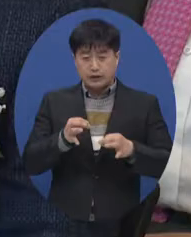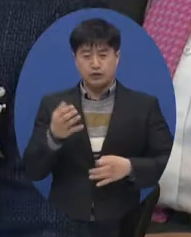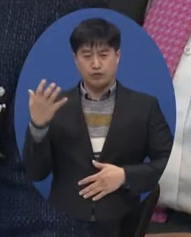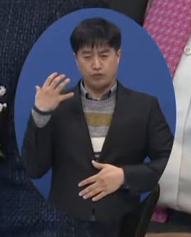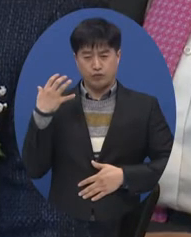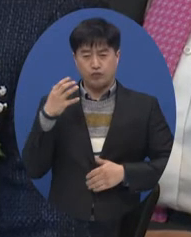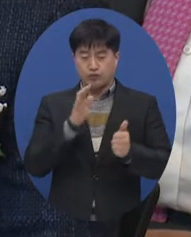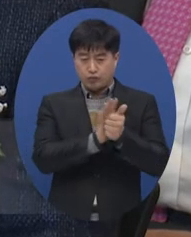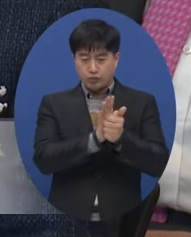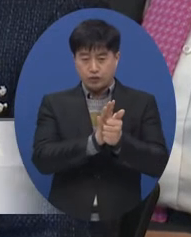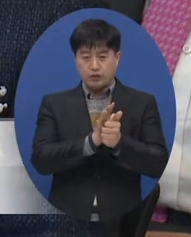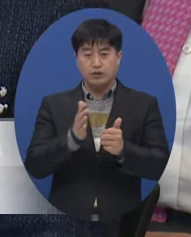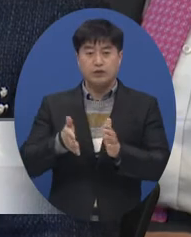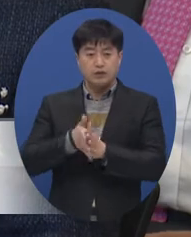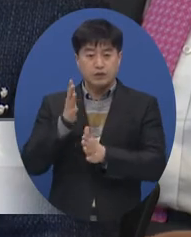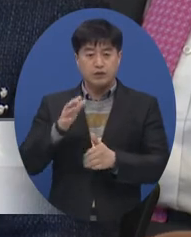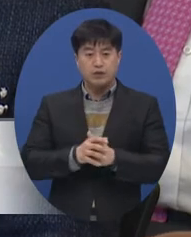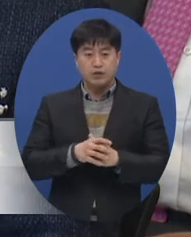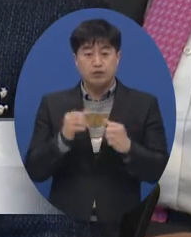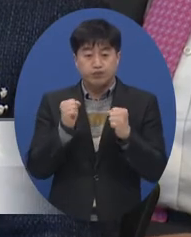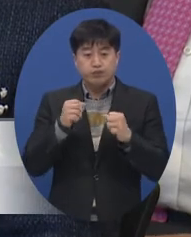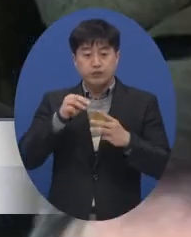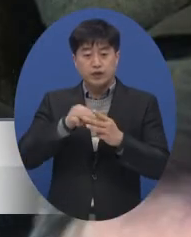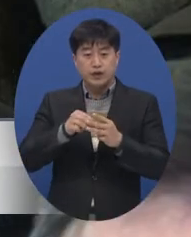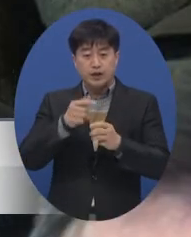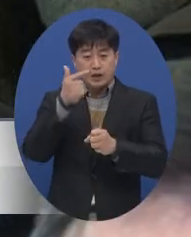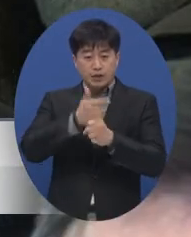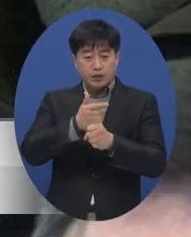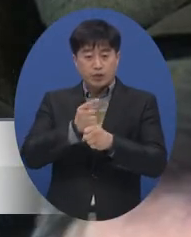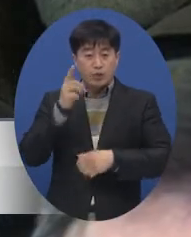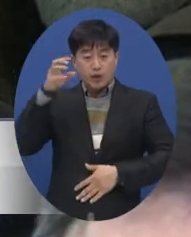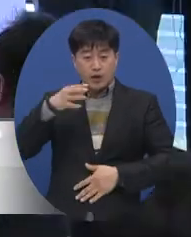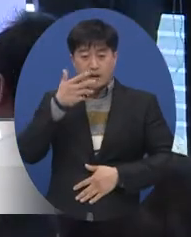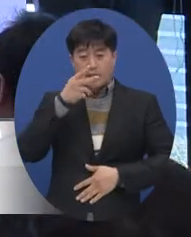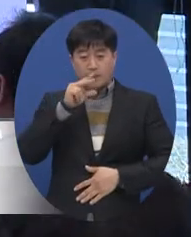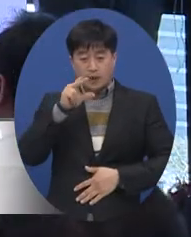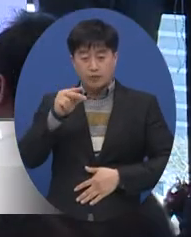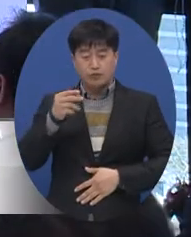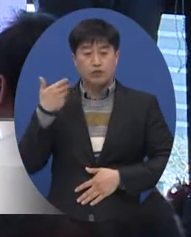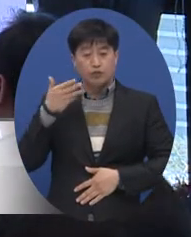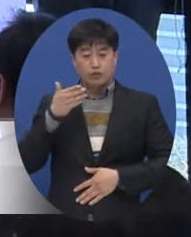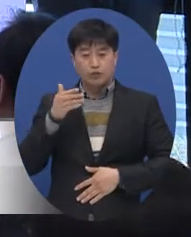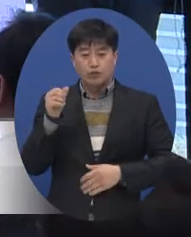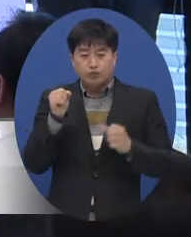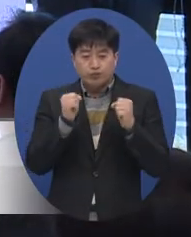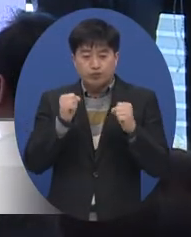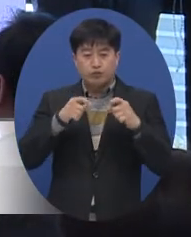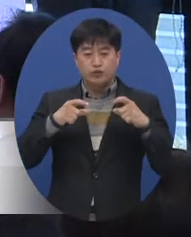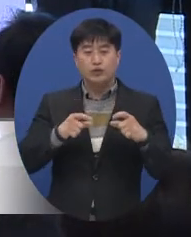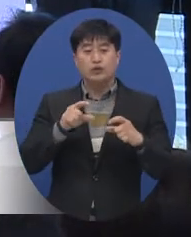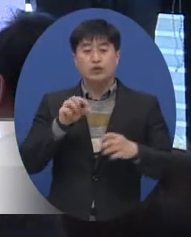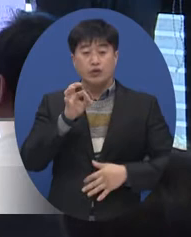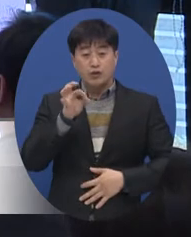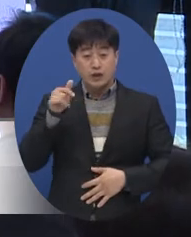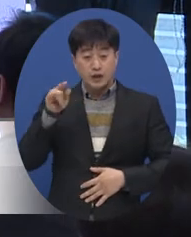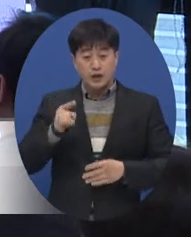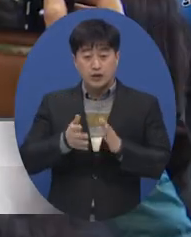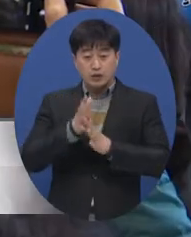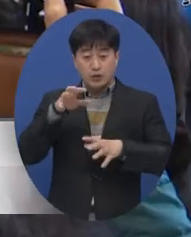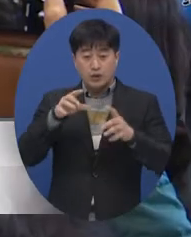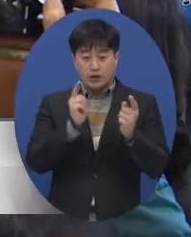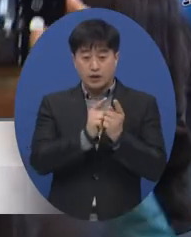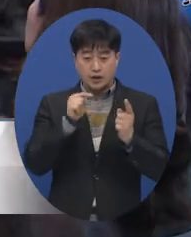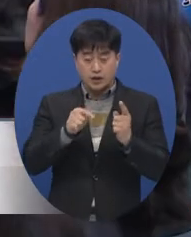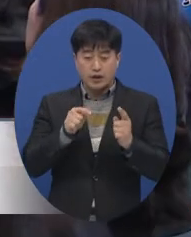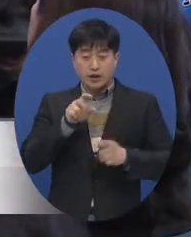기관입니다. 북부 센터는 고양과 남양주, 파주, 의정부 등 북부 10개 시군을 대상으로 골목 상권